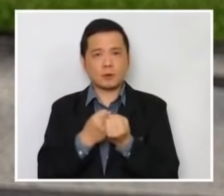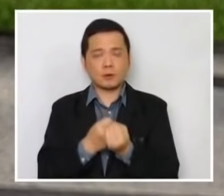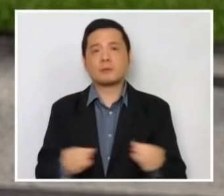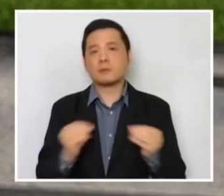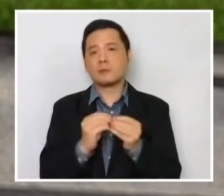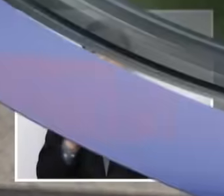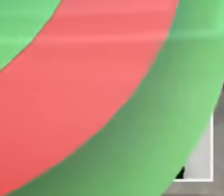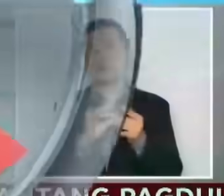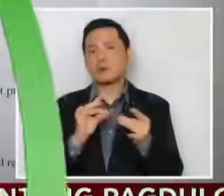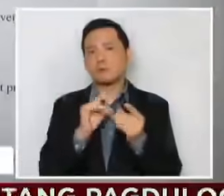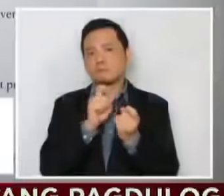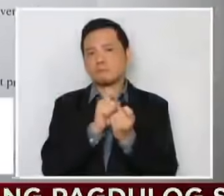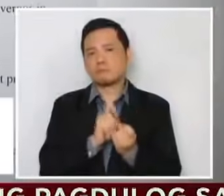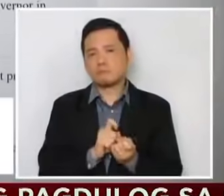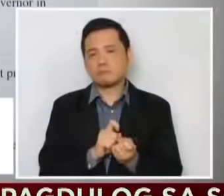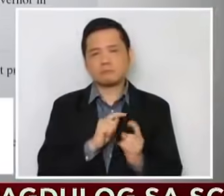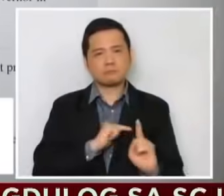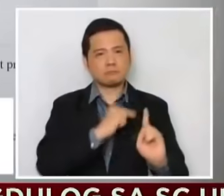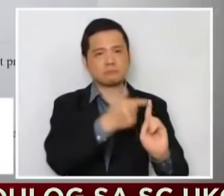Dama.